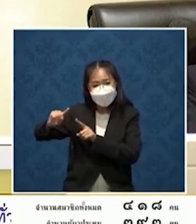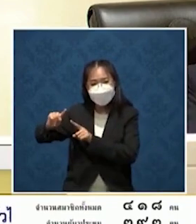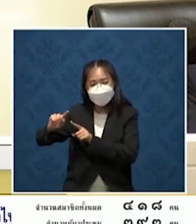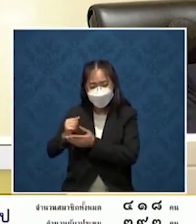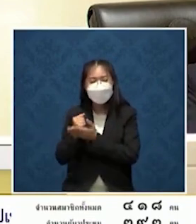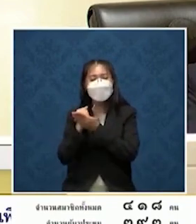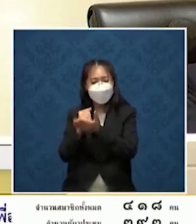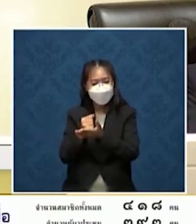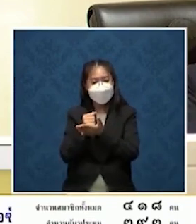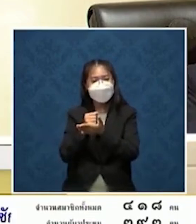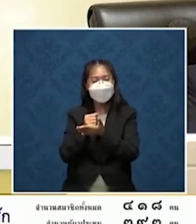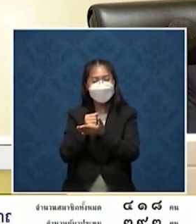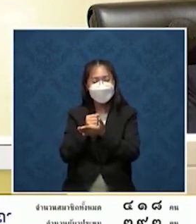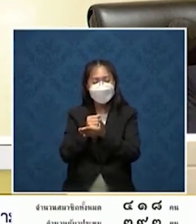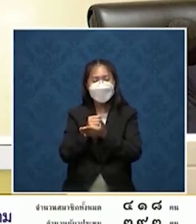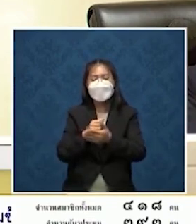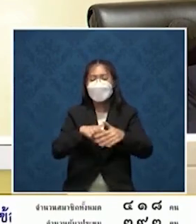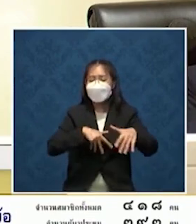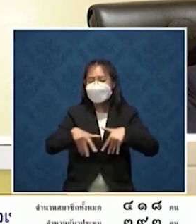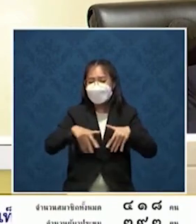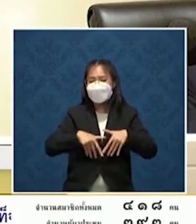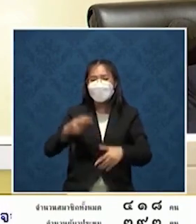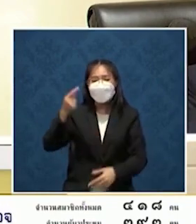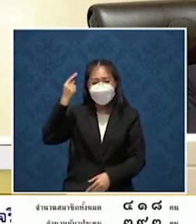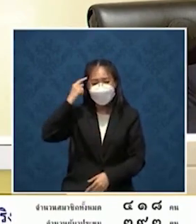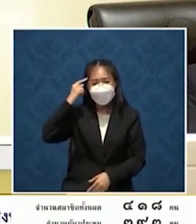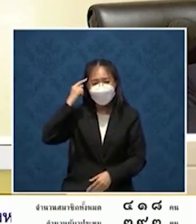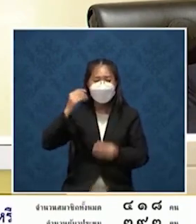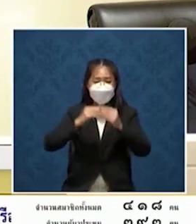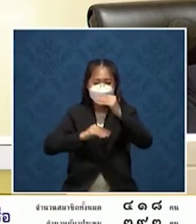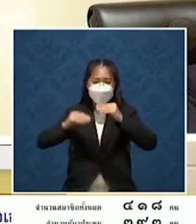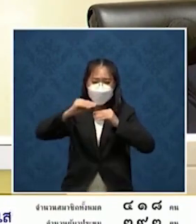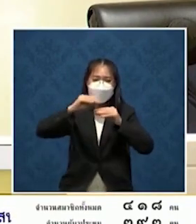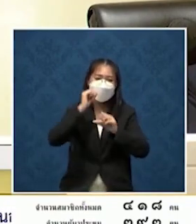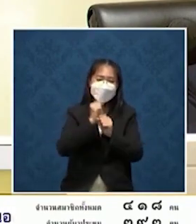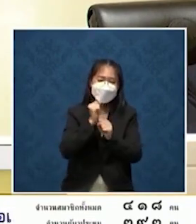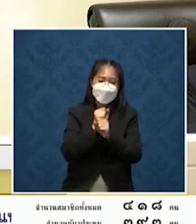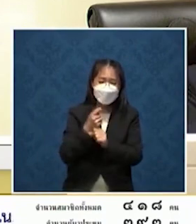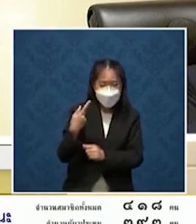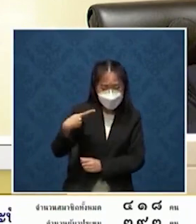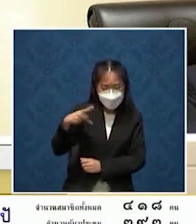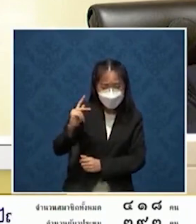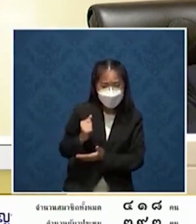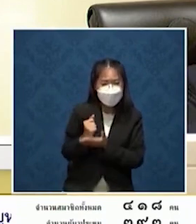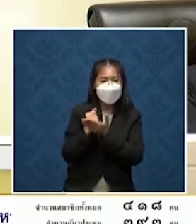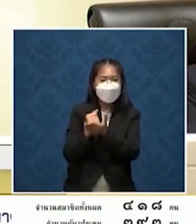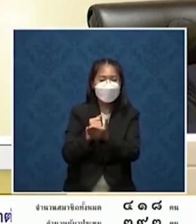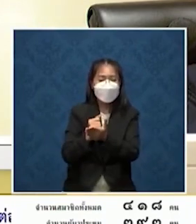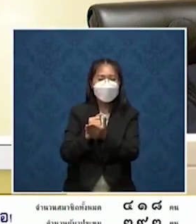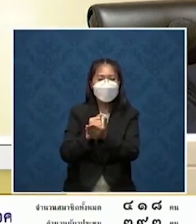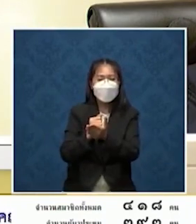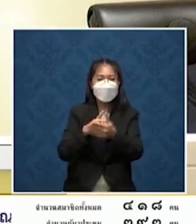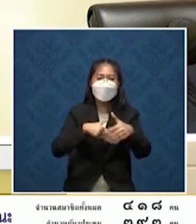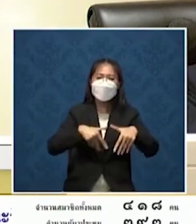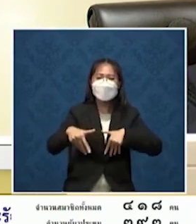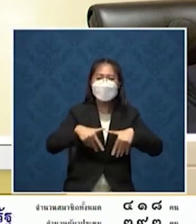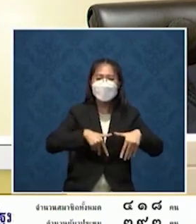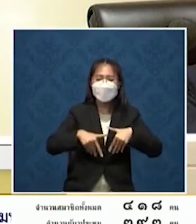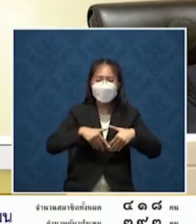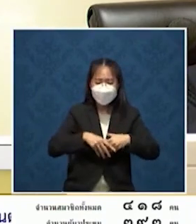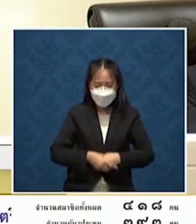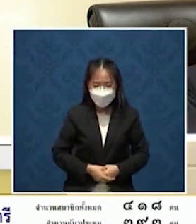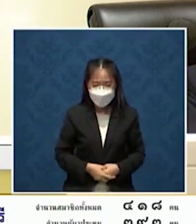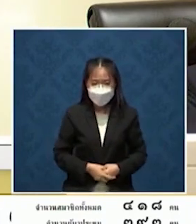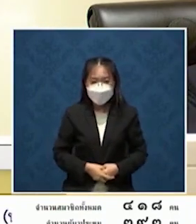วันนี้พี่น้องประชาชนทราบดีนะครับว่าโครงการเหล่านี้เป็นประโยชน์กับพี่น้องประชาชนนะครับเพราะฉะนั้นแล้วผมเชื่อว่